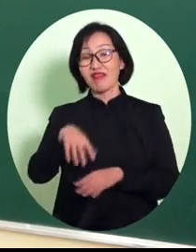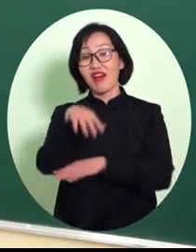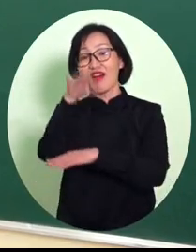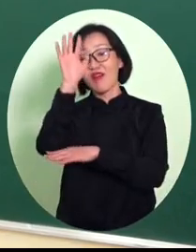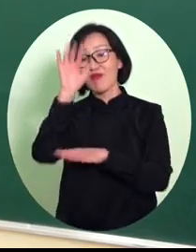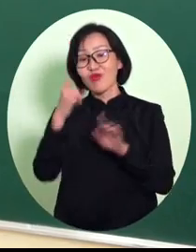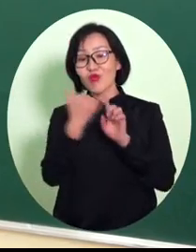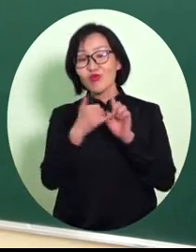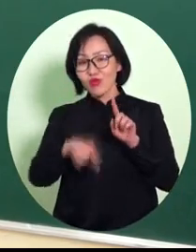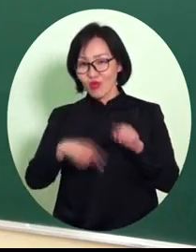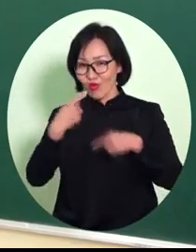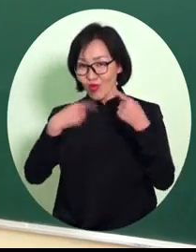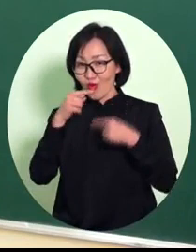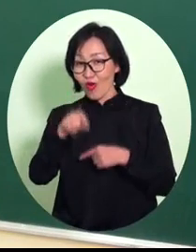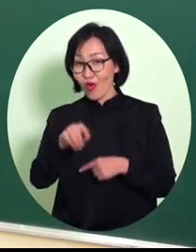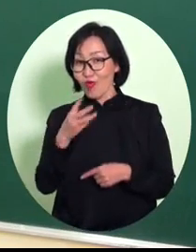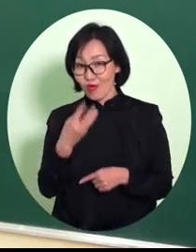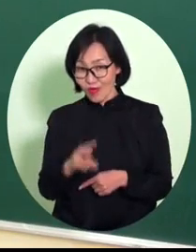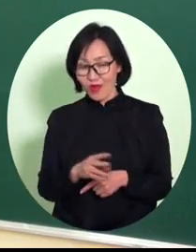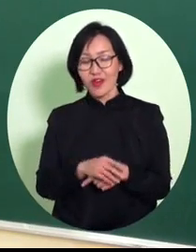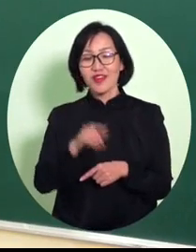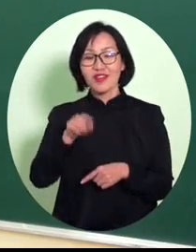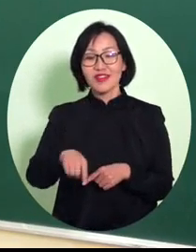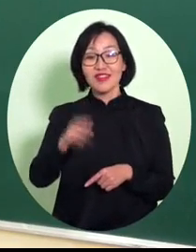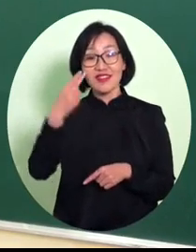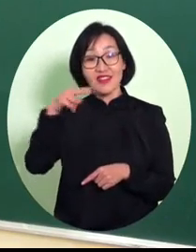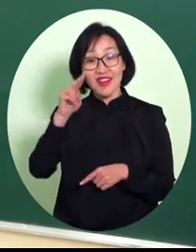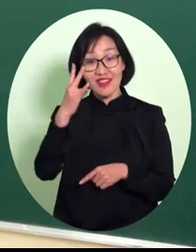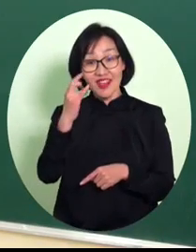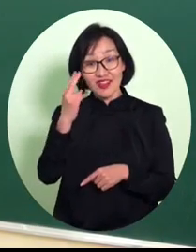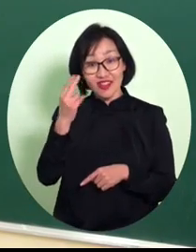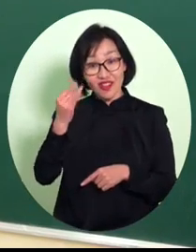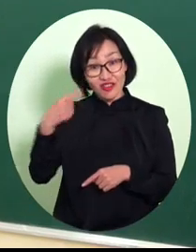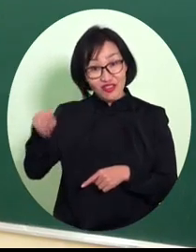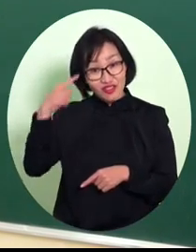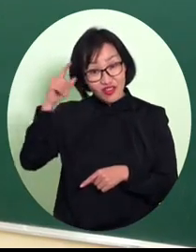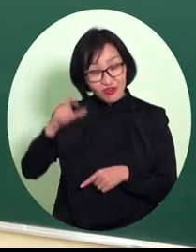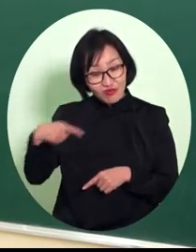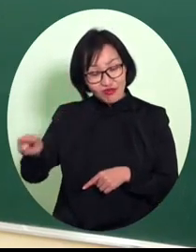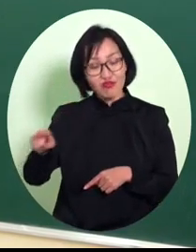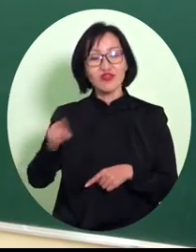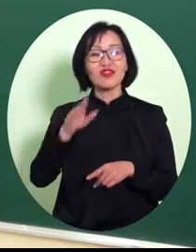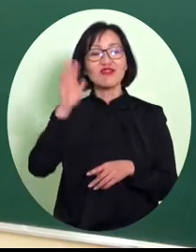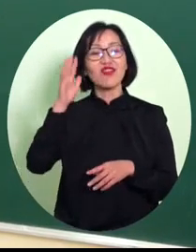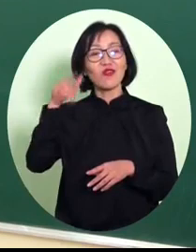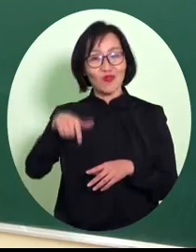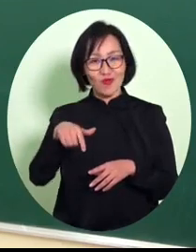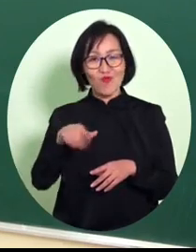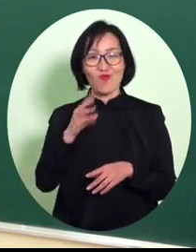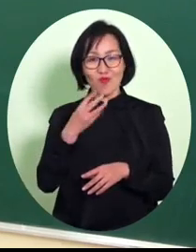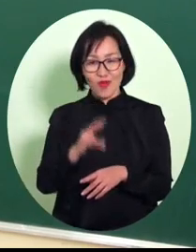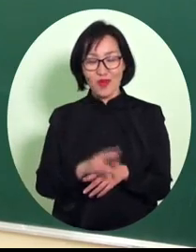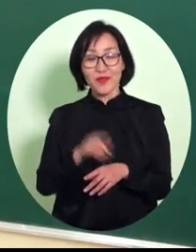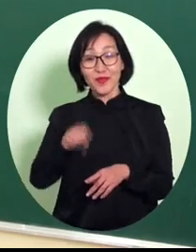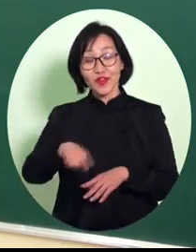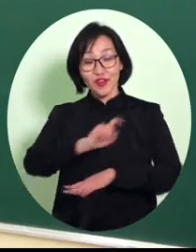тухай. Хаврын улирлын тухай дээ нацаг дөржин хавар шүлгээр хийсэн аялгау байлаа. За ингээд багш